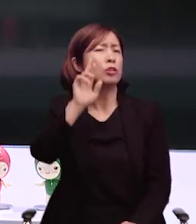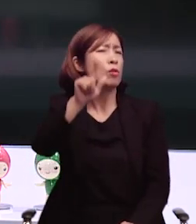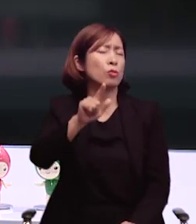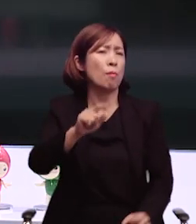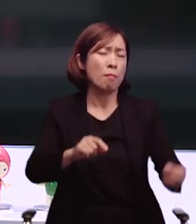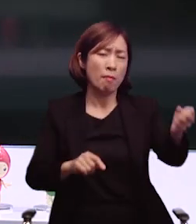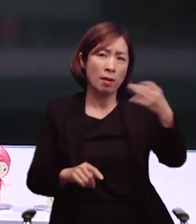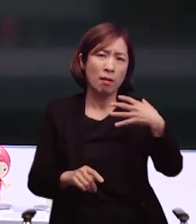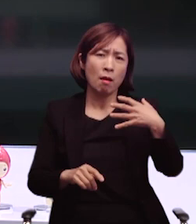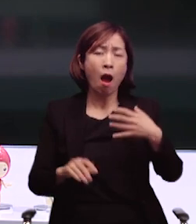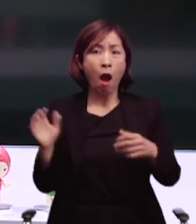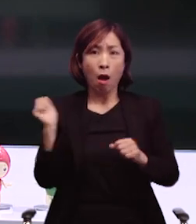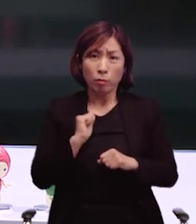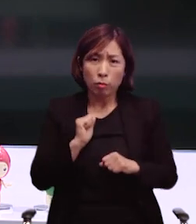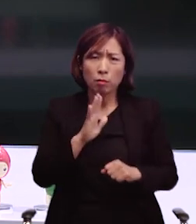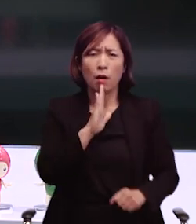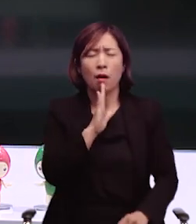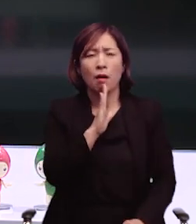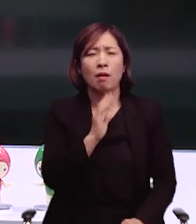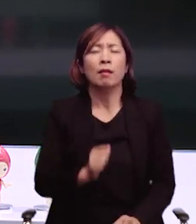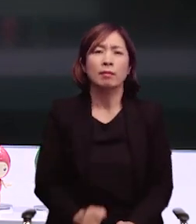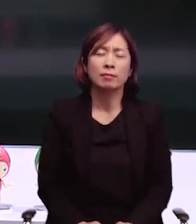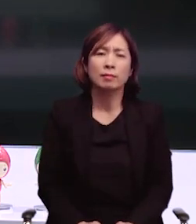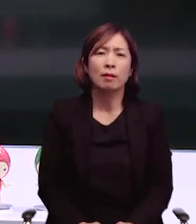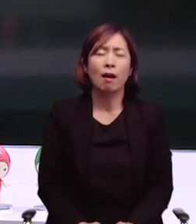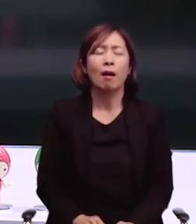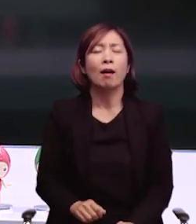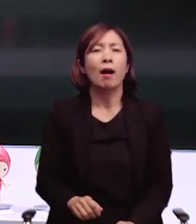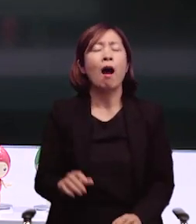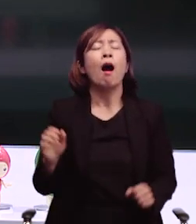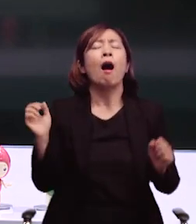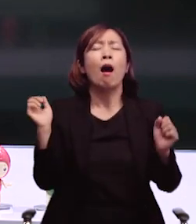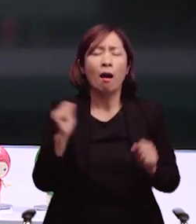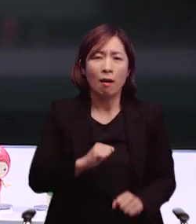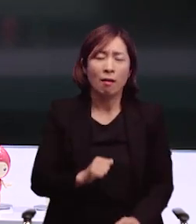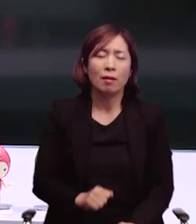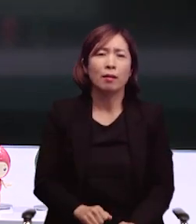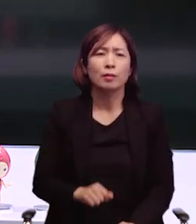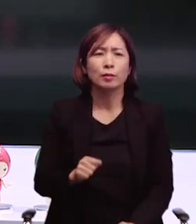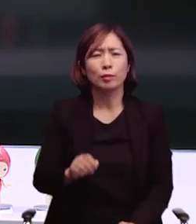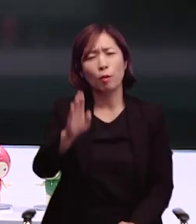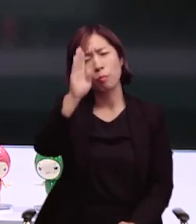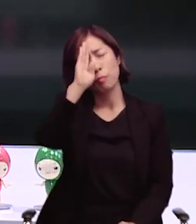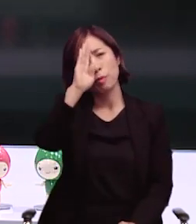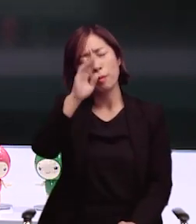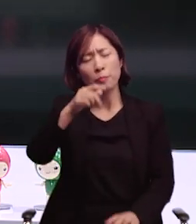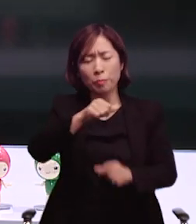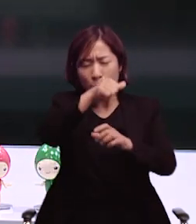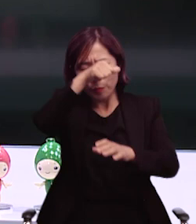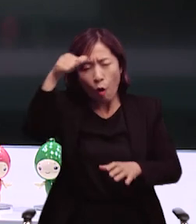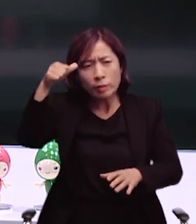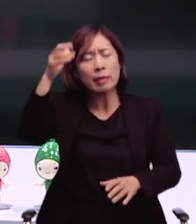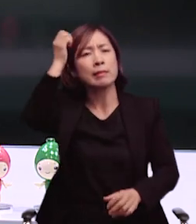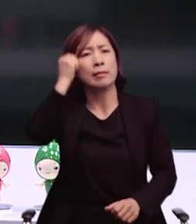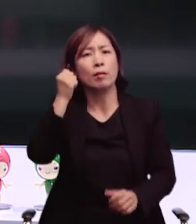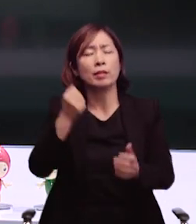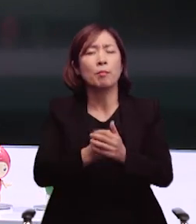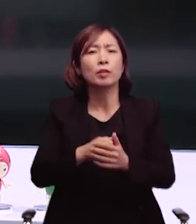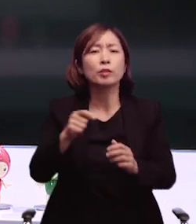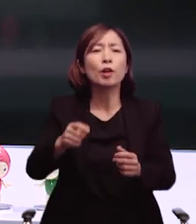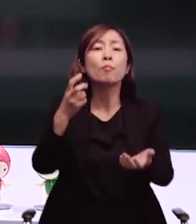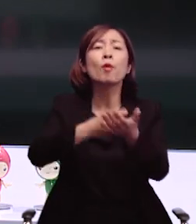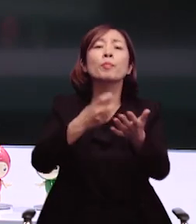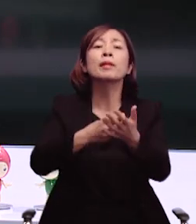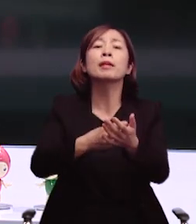하고 아 그러네 그래 아 하는 순간이 생기면 평생 기억하자 나요 그런 논리